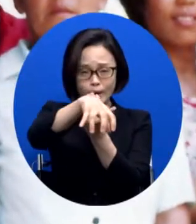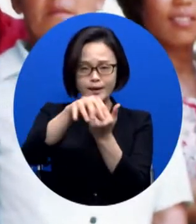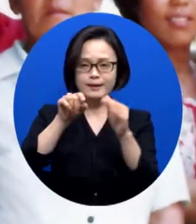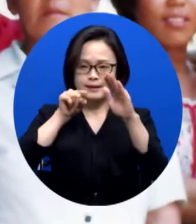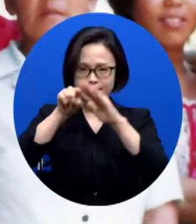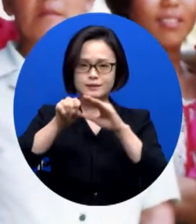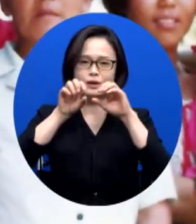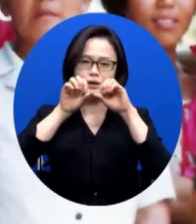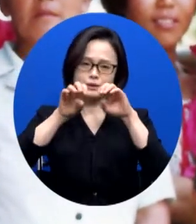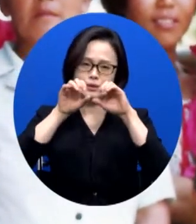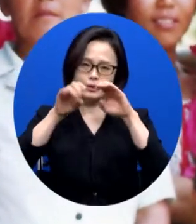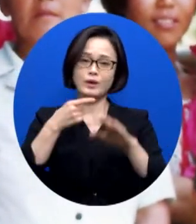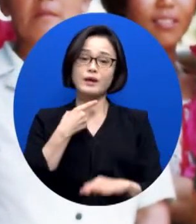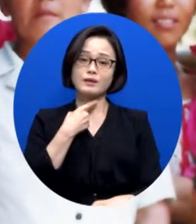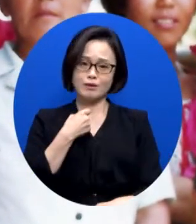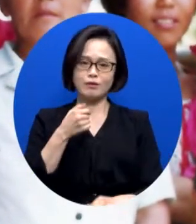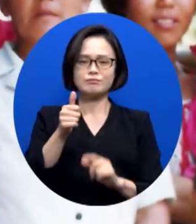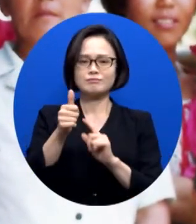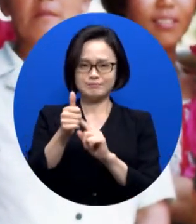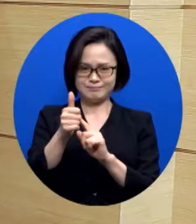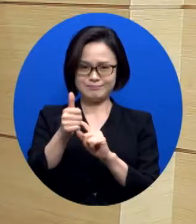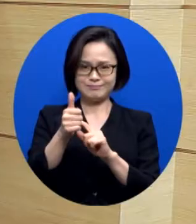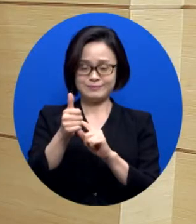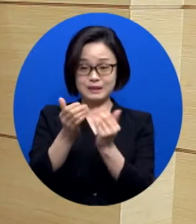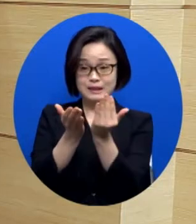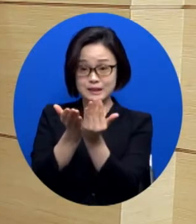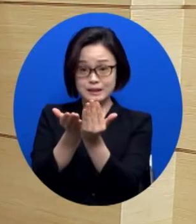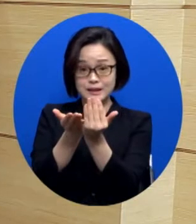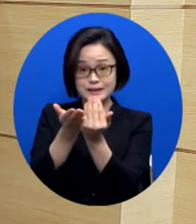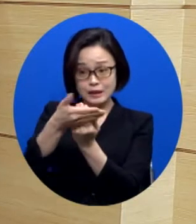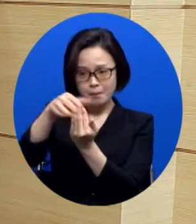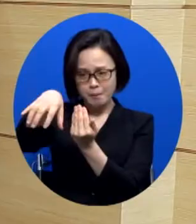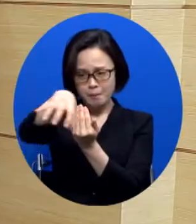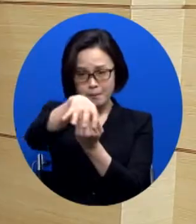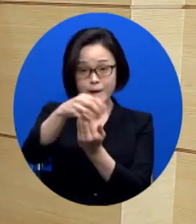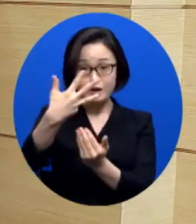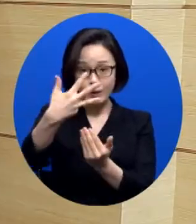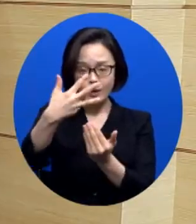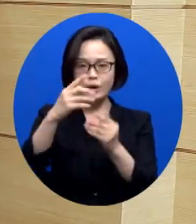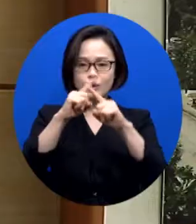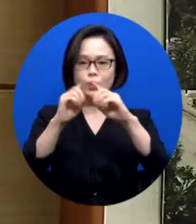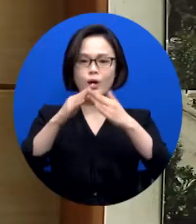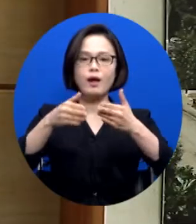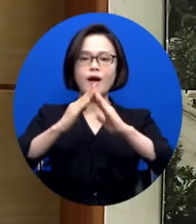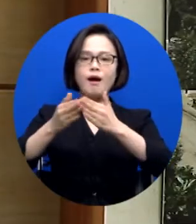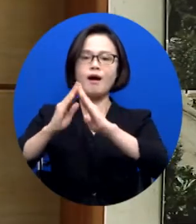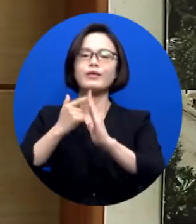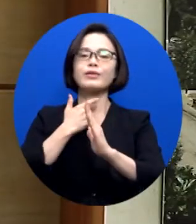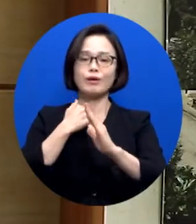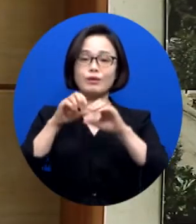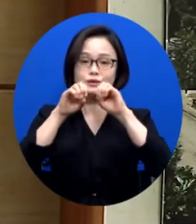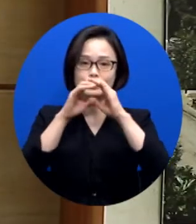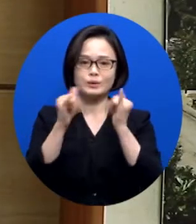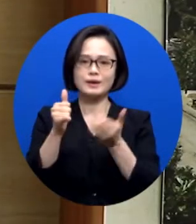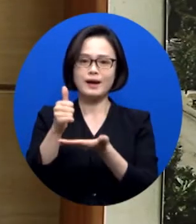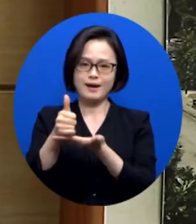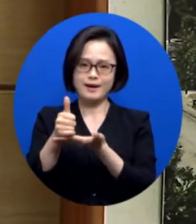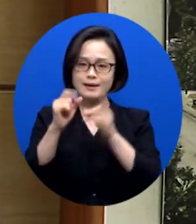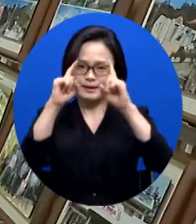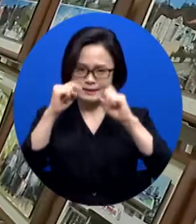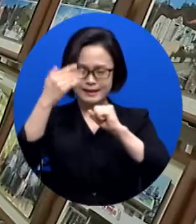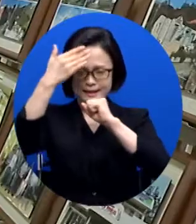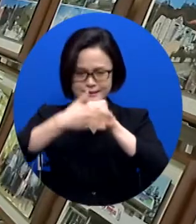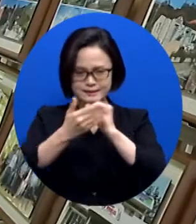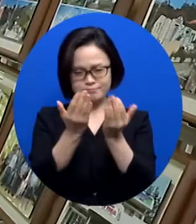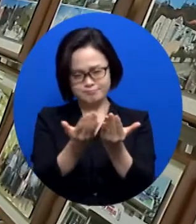서해 끝섬 말도를 비롯해 주변 8개 섬에 교회를 세운 추명순 전도사의 사역활동이 담긴 사진 30여 점이